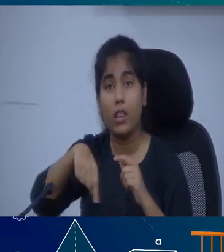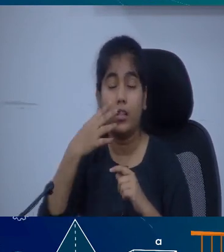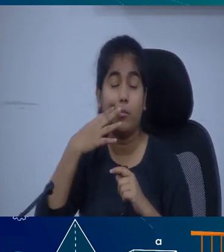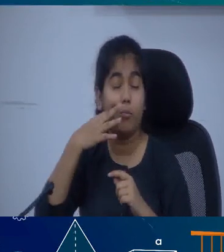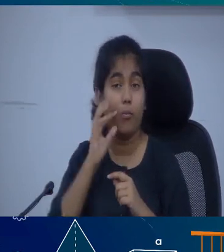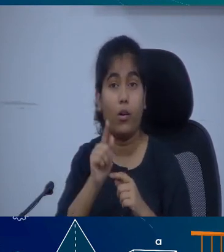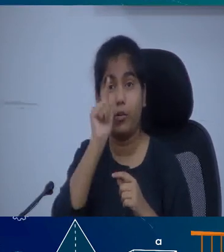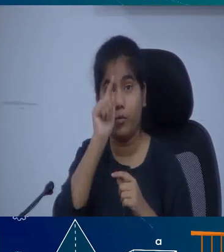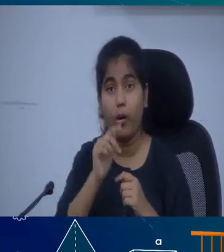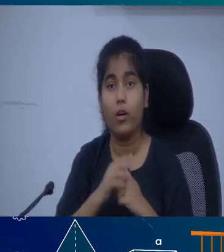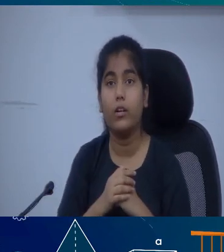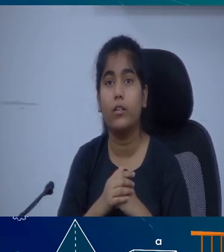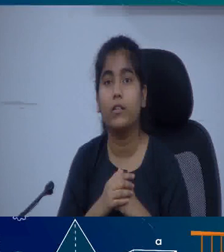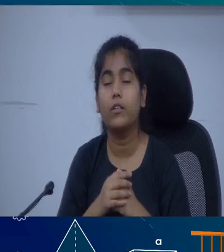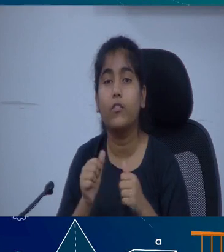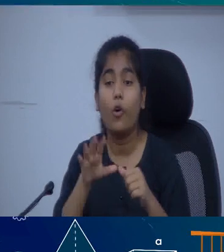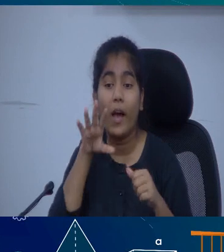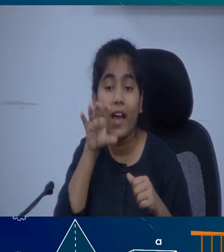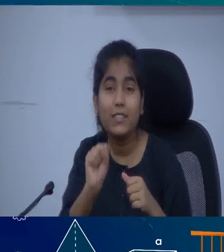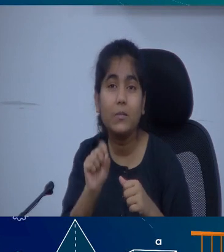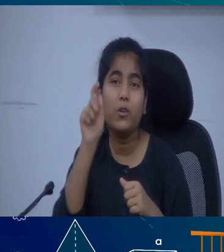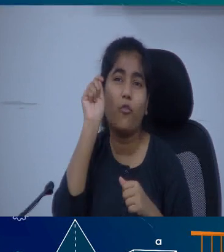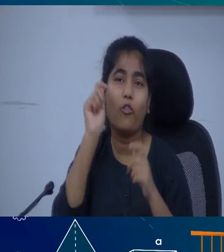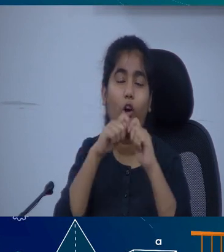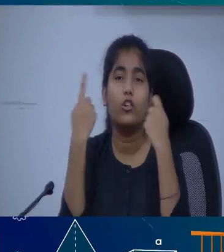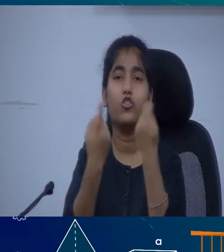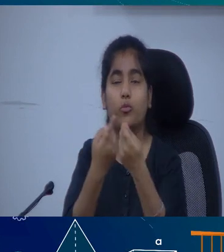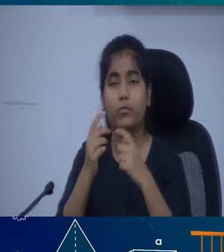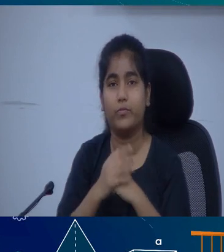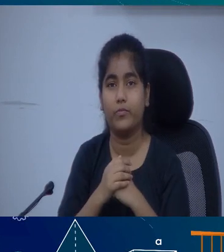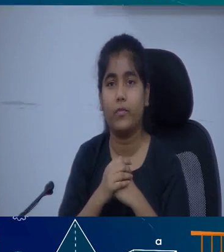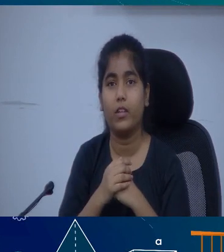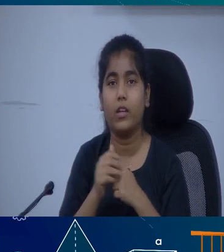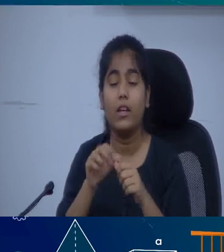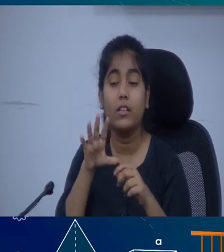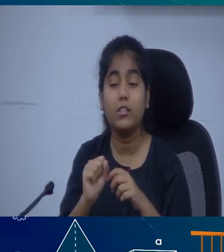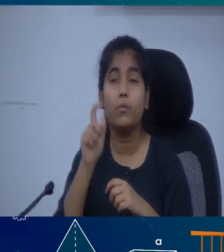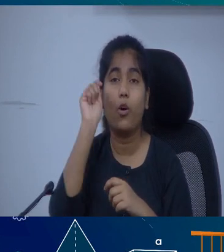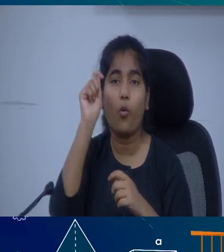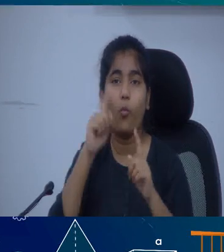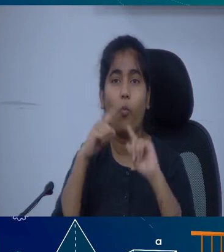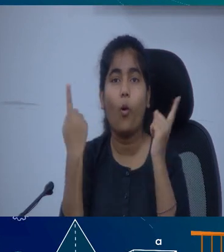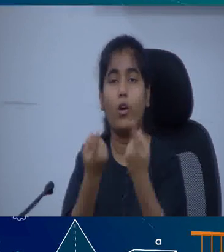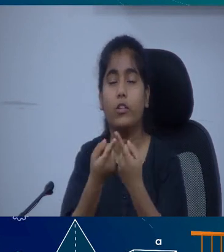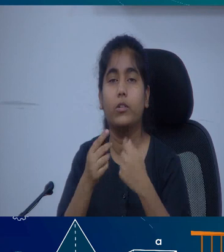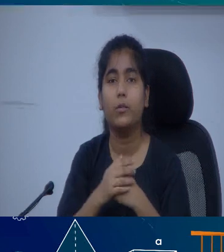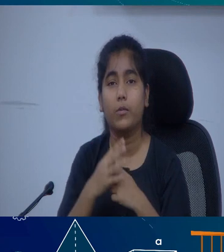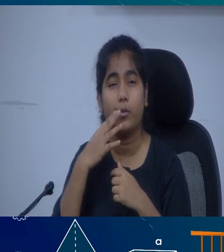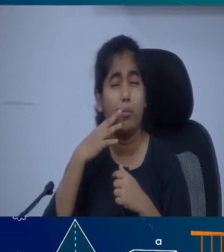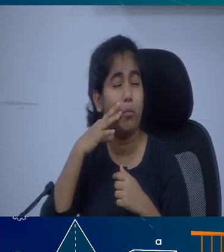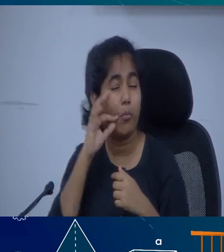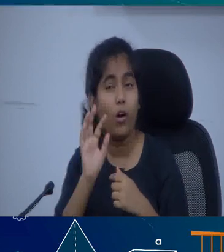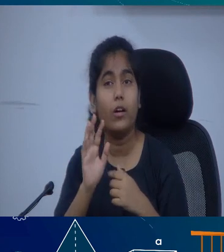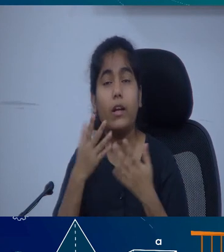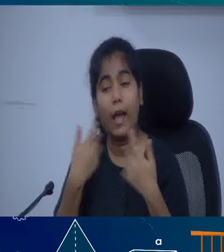हैं और हर एक के लिए इम्पॉर्टेंट है. नेक्स्ट, एक बहुत इंपॉर्टेंट पॉइंट जो मैं यहाँ पे आपको बताना चाहूँगी वो है एक्सेसिबल वॉशरूम या